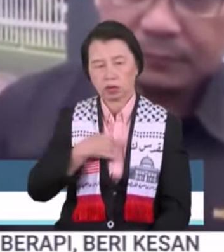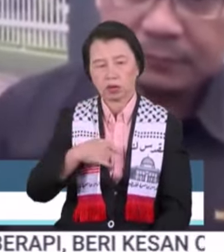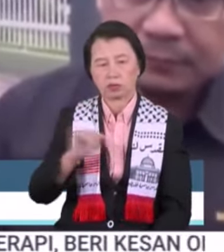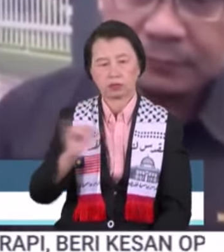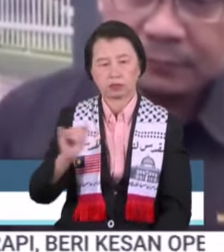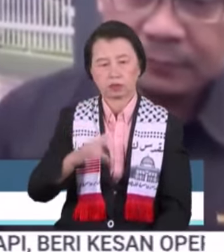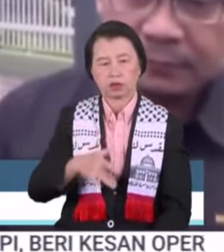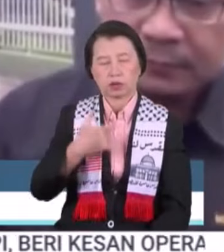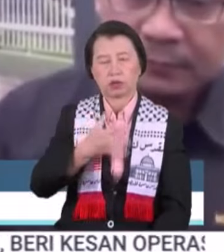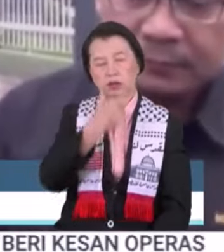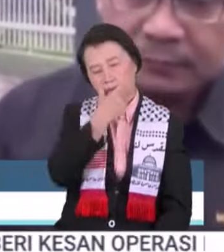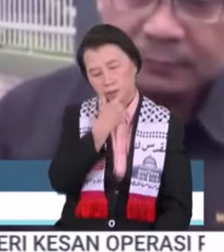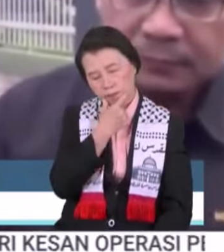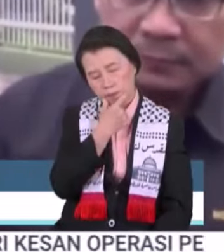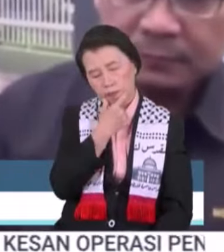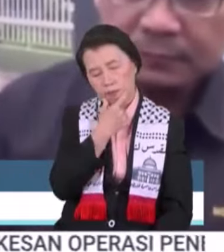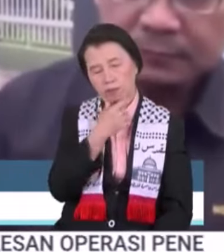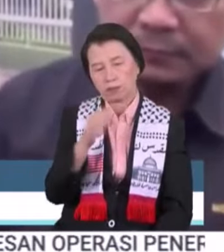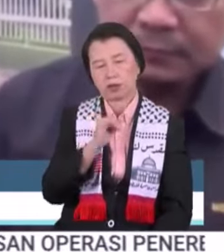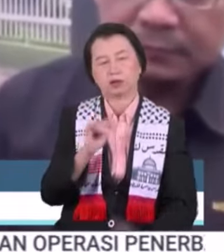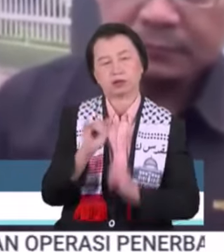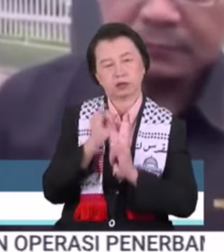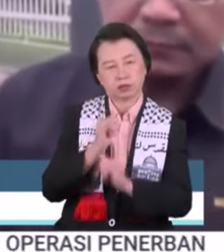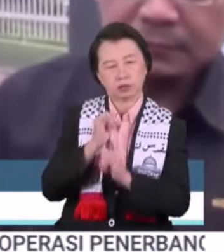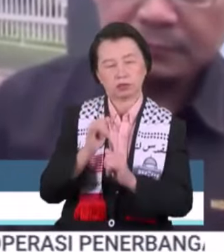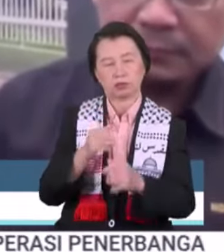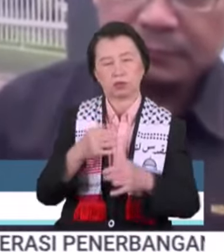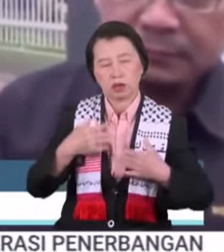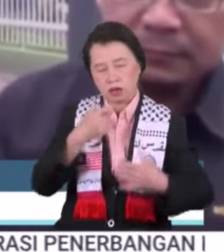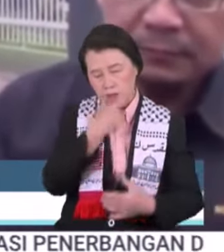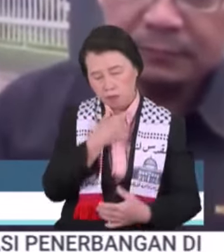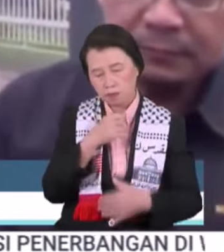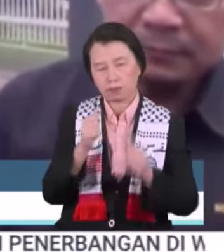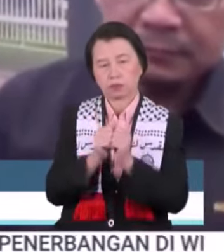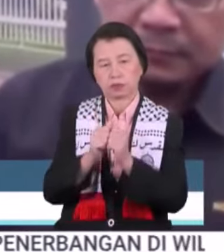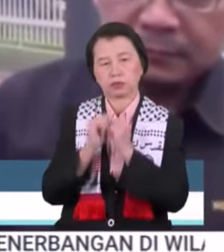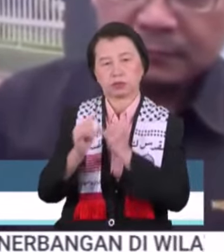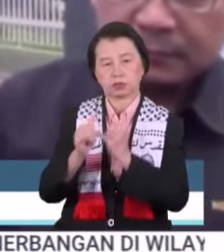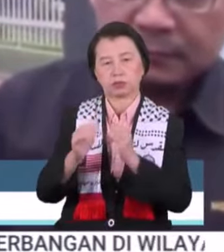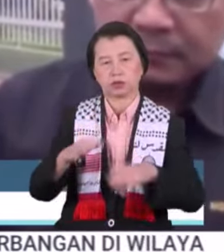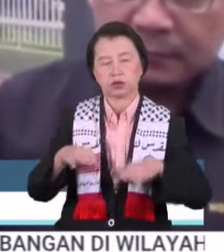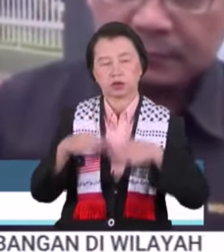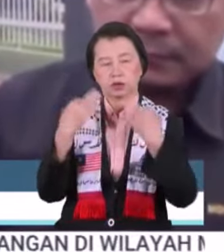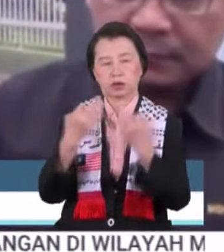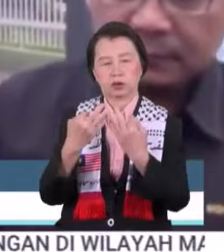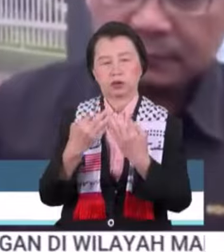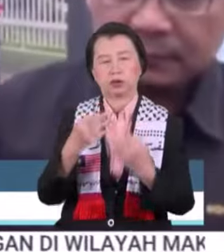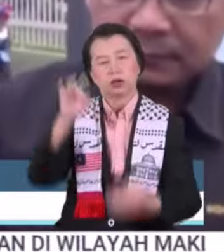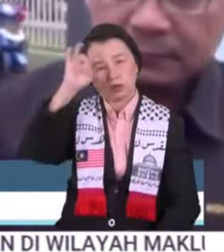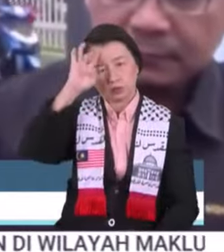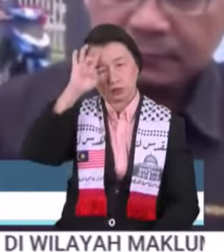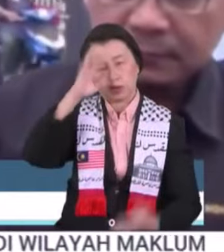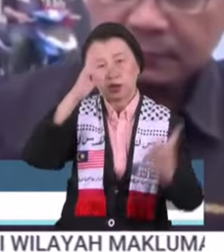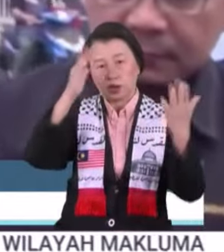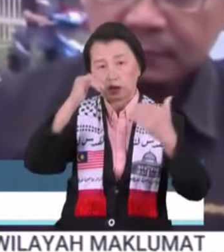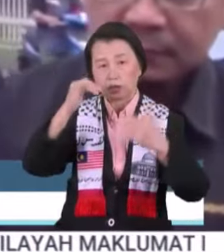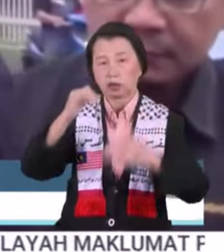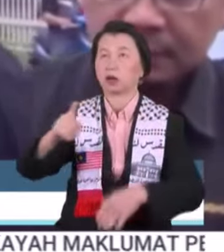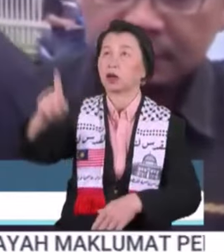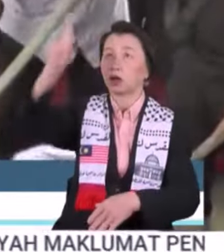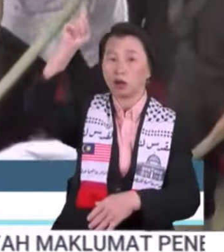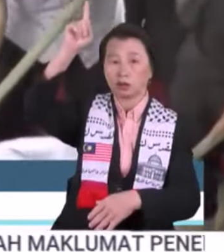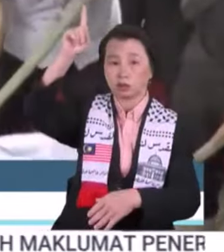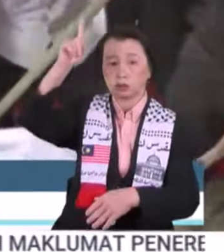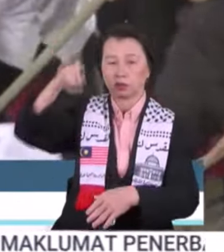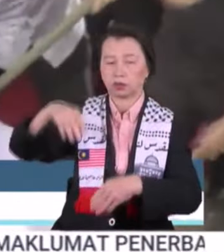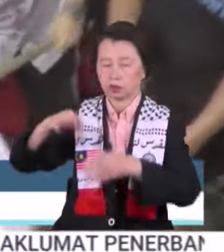rasa kecita dan turut sama-sama berkecita bersama keluarga. InsyaAllah, moga Allah Ta'ala menempatkan roh beliau di kalangan orang-orang yang